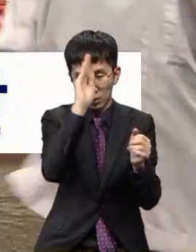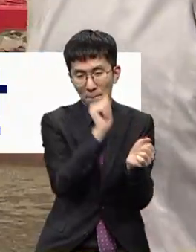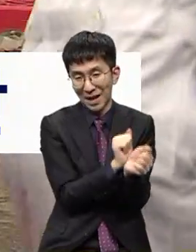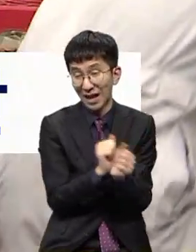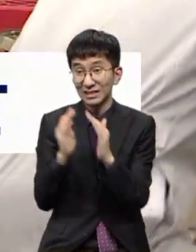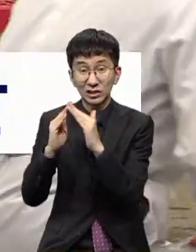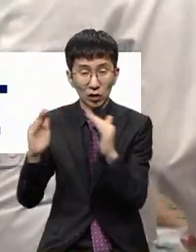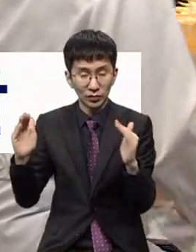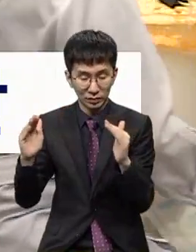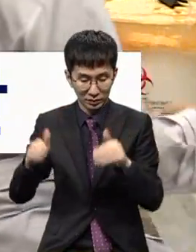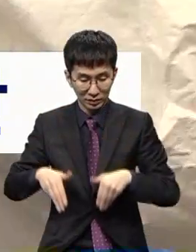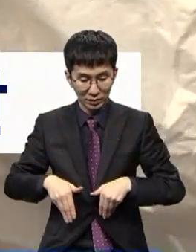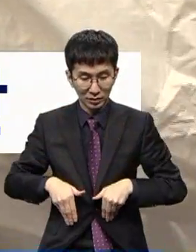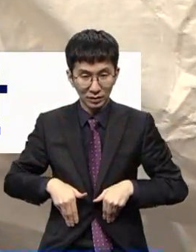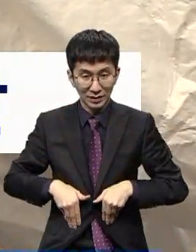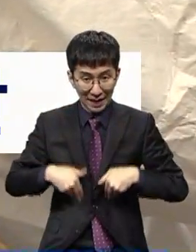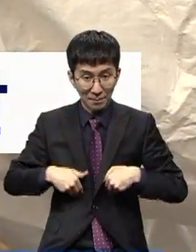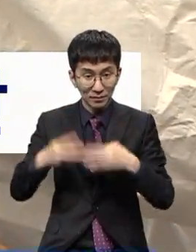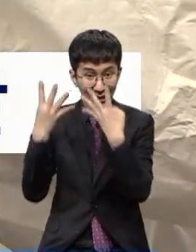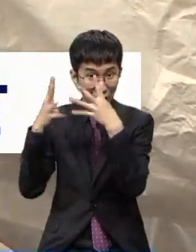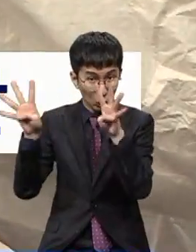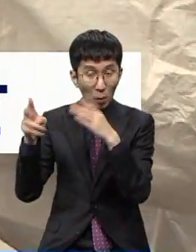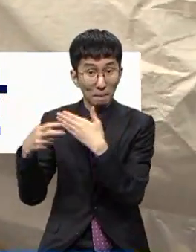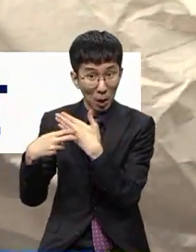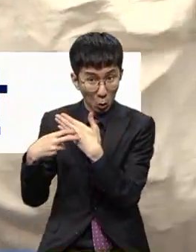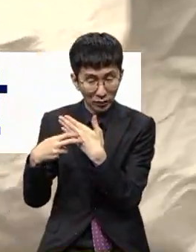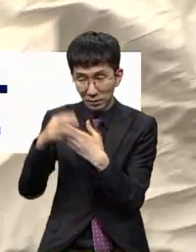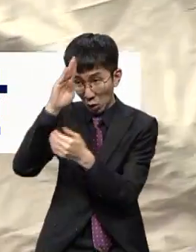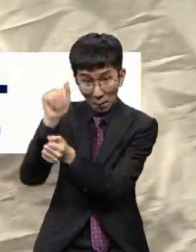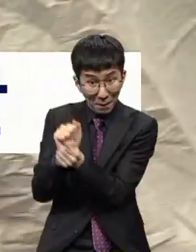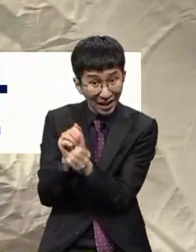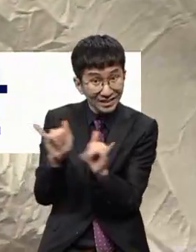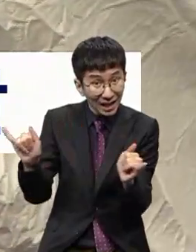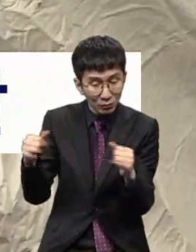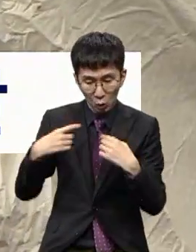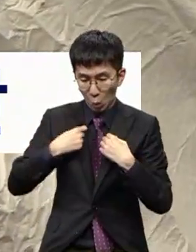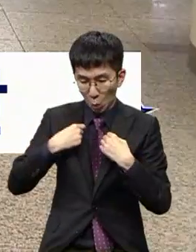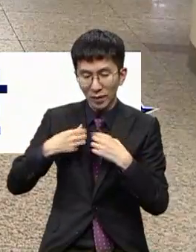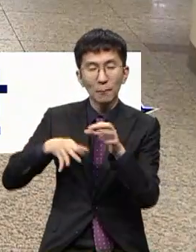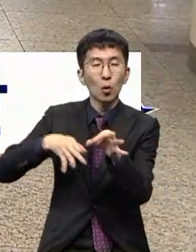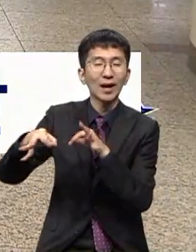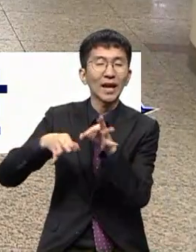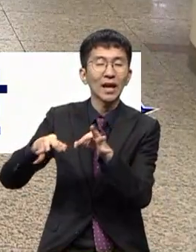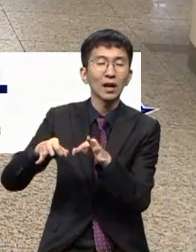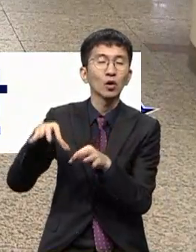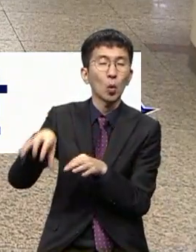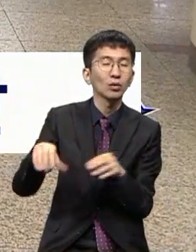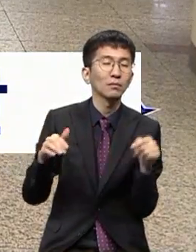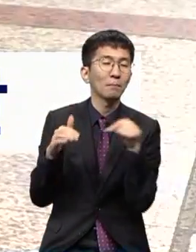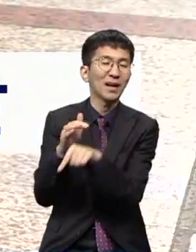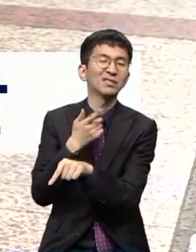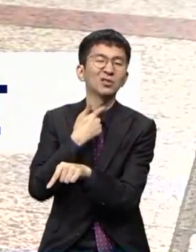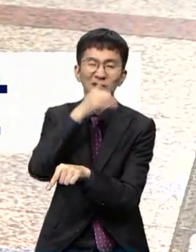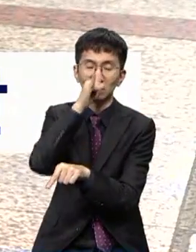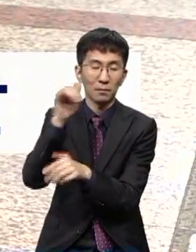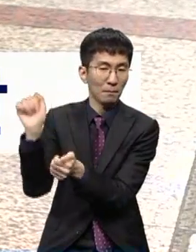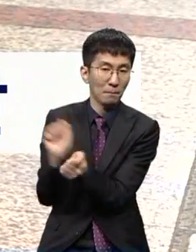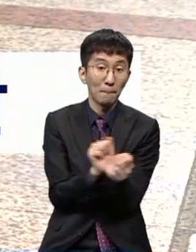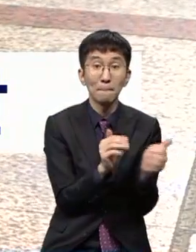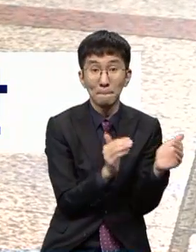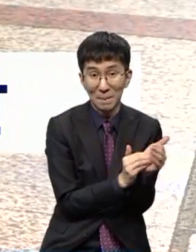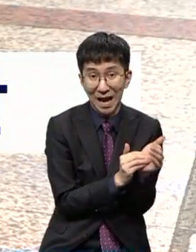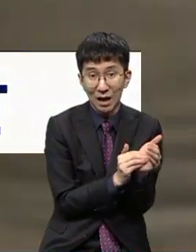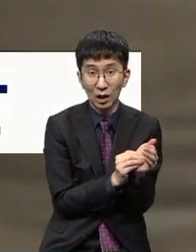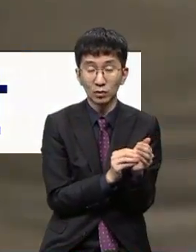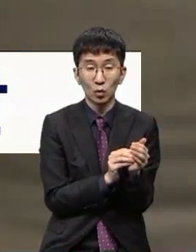전남대병원 관련 확진자가 운영하는 옷가게에 들렀던 걸로 조사됐습니다. 병원 응급실이 폐쇄됐고 외래 진료도